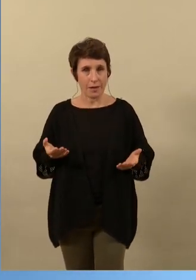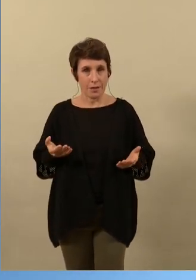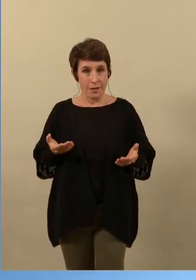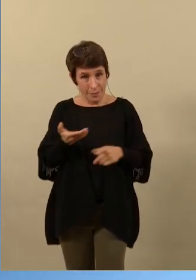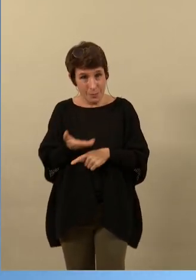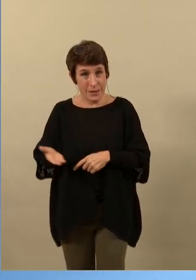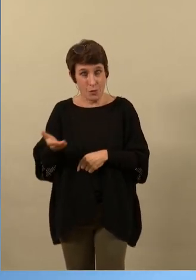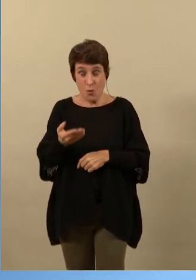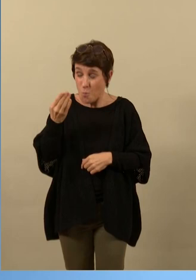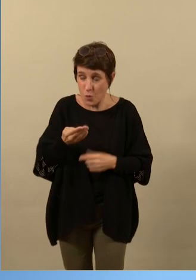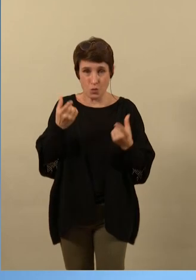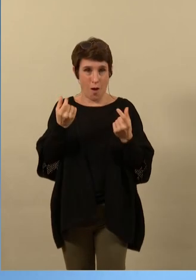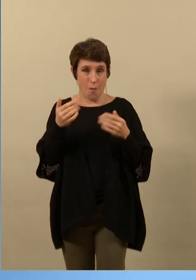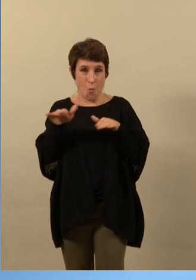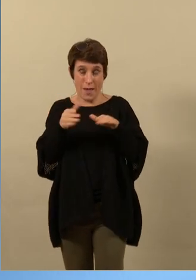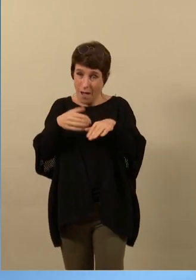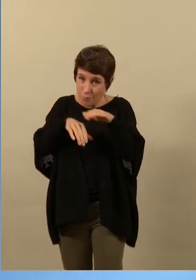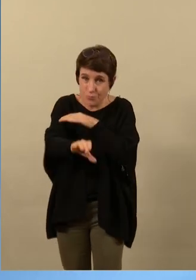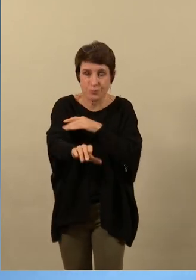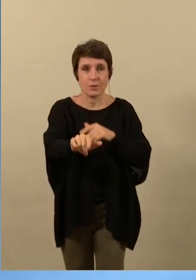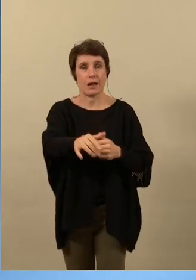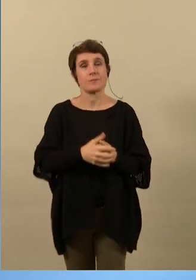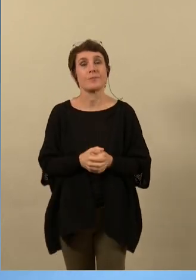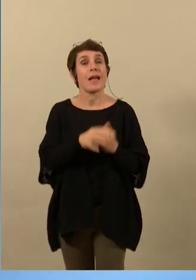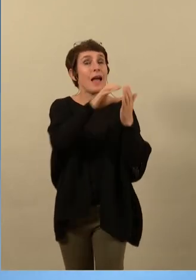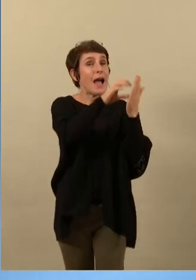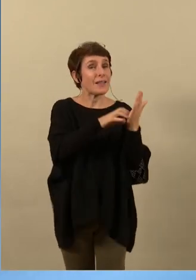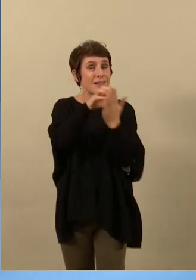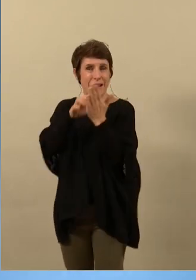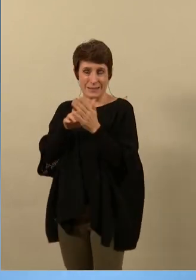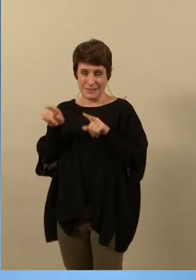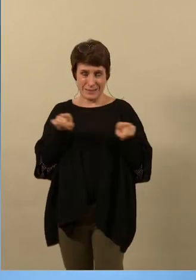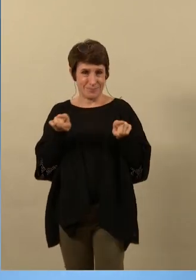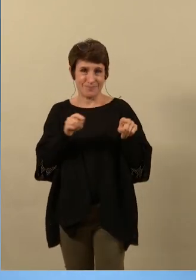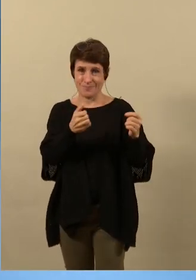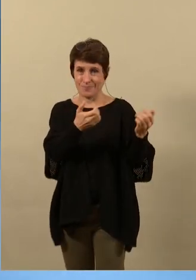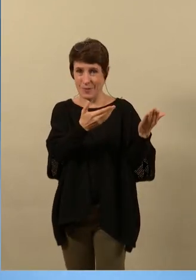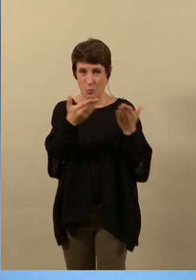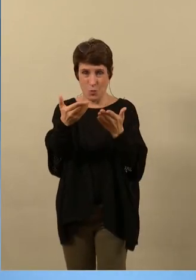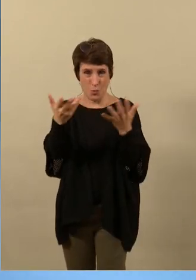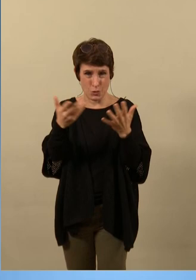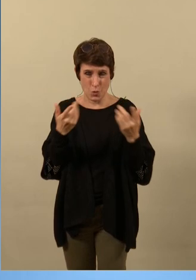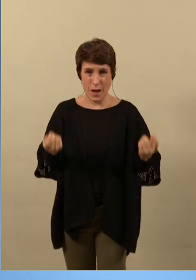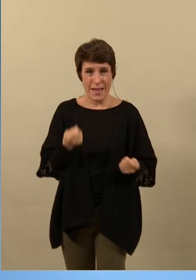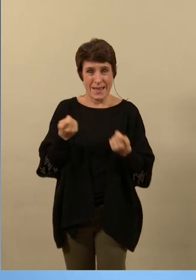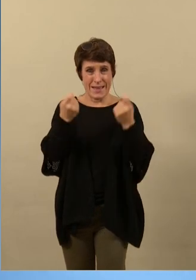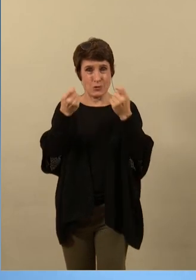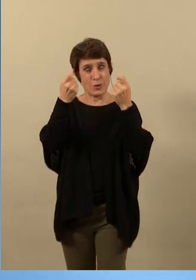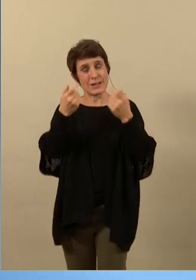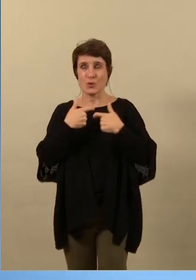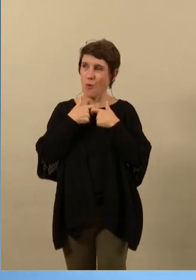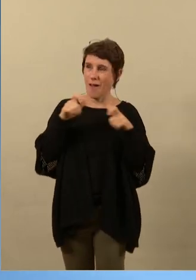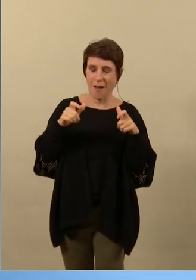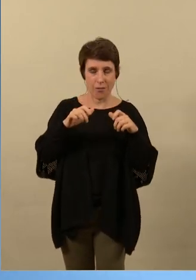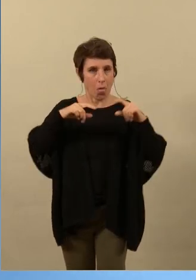jamais besoin de moyens ces deux articleseviennent donc à l'accès à une éducation républicaine pour toutes et tous et c'est